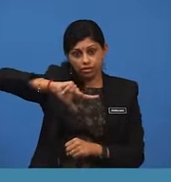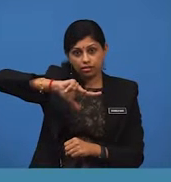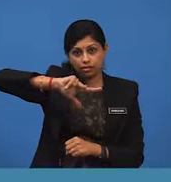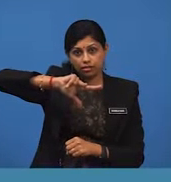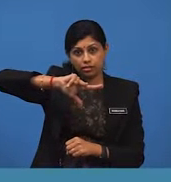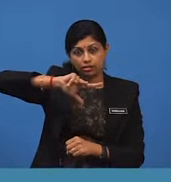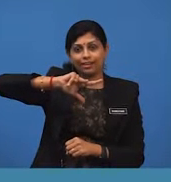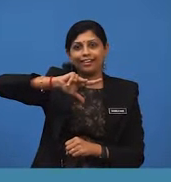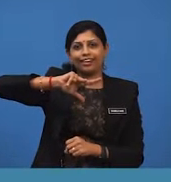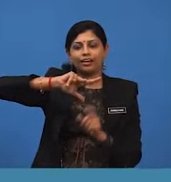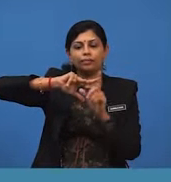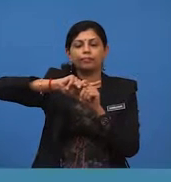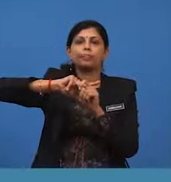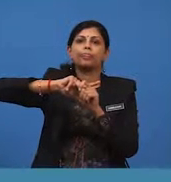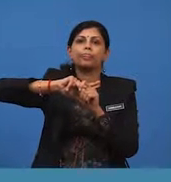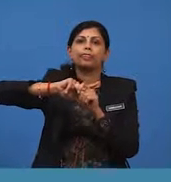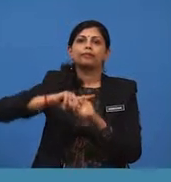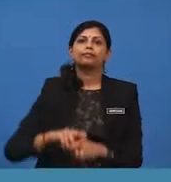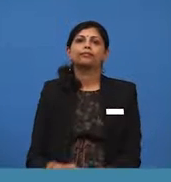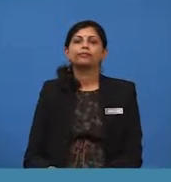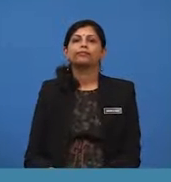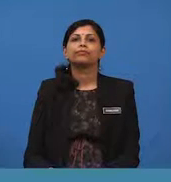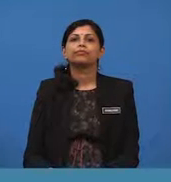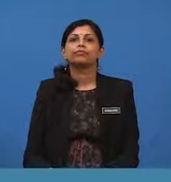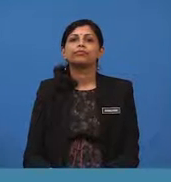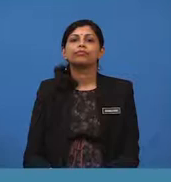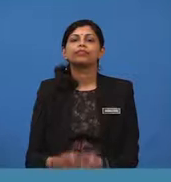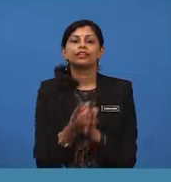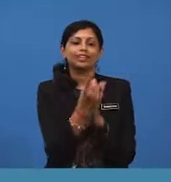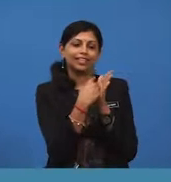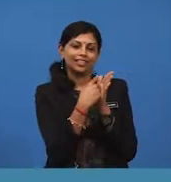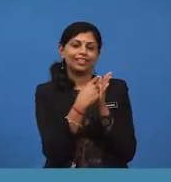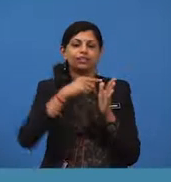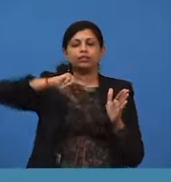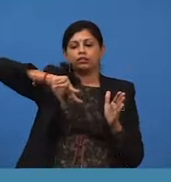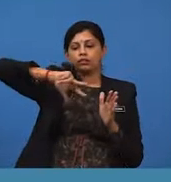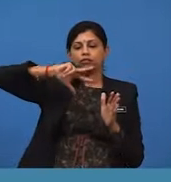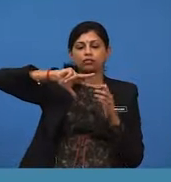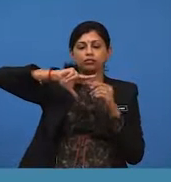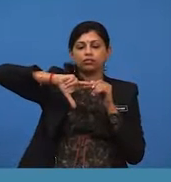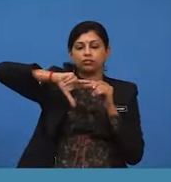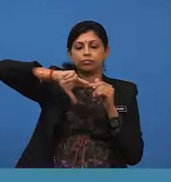Oleh demikian, jarum galvanometer akan terpesong ke arah kiri.